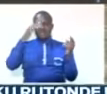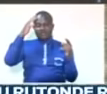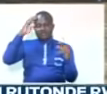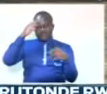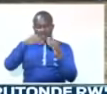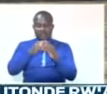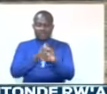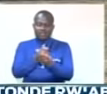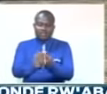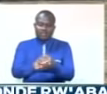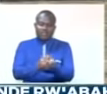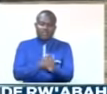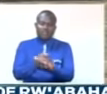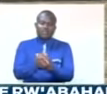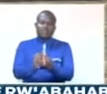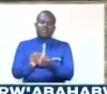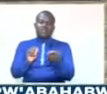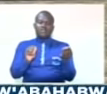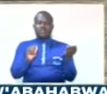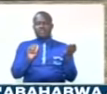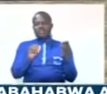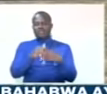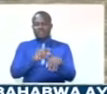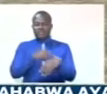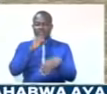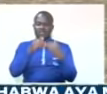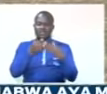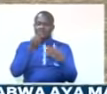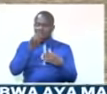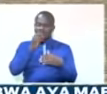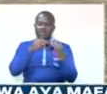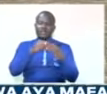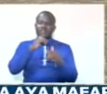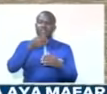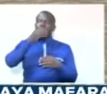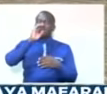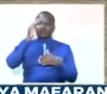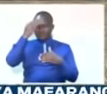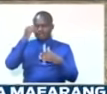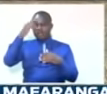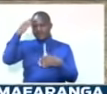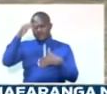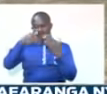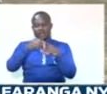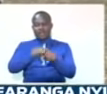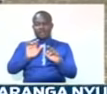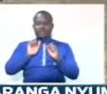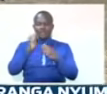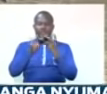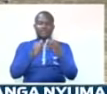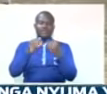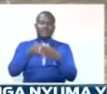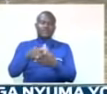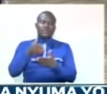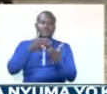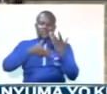gukaraba bakazirikana kwambara agapfukamunwa mu gihe batarimo kurya cyangwa batarimo kunywa bakabizirikana nabyo bakirinda ibintu byo